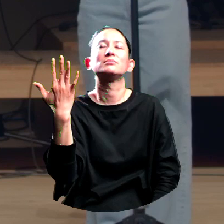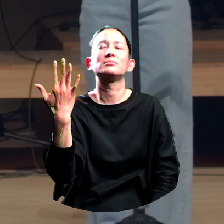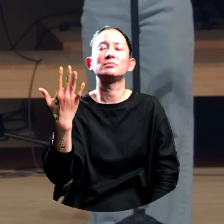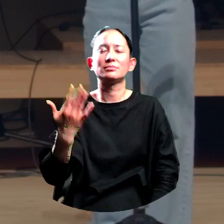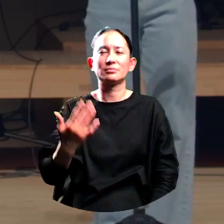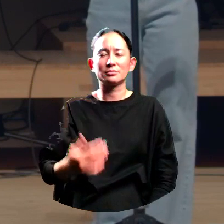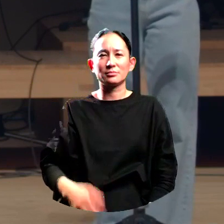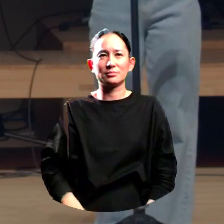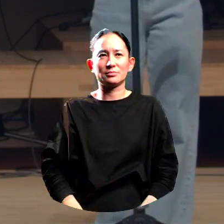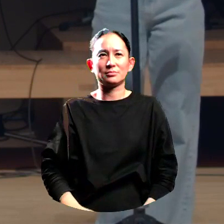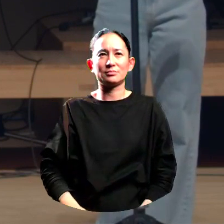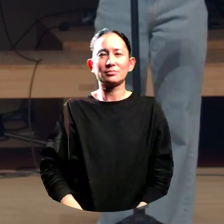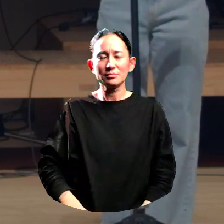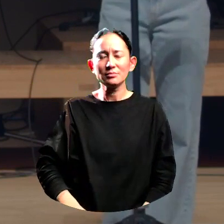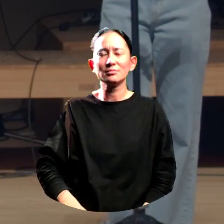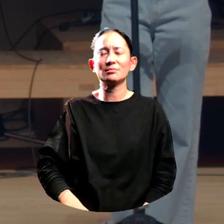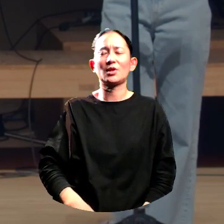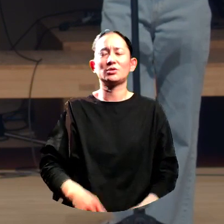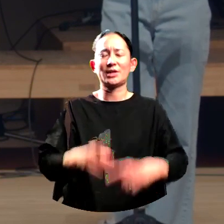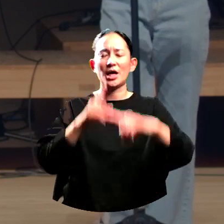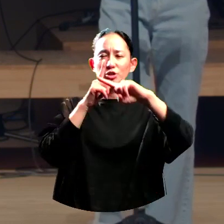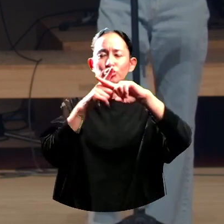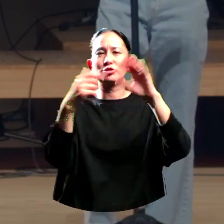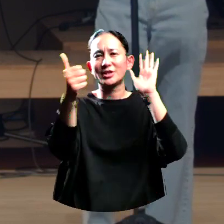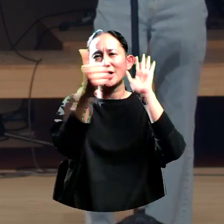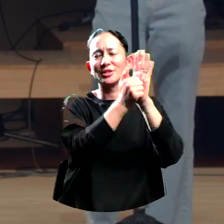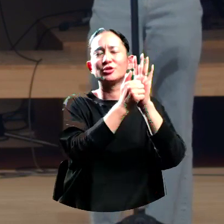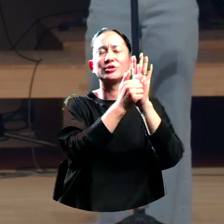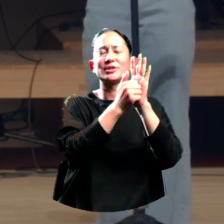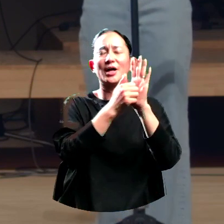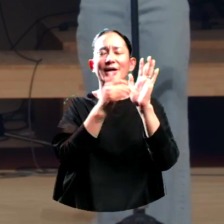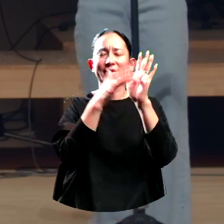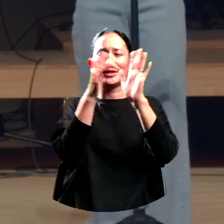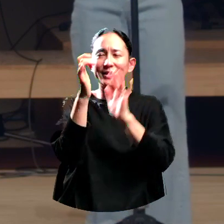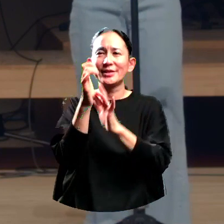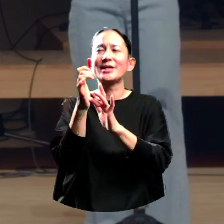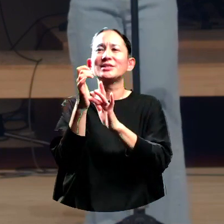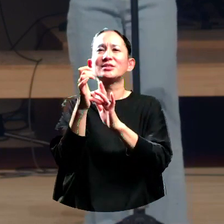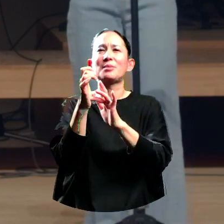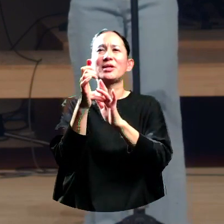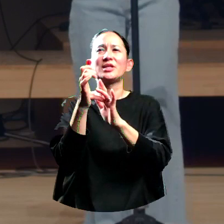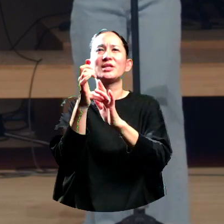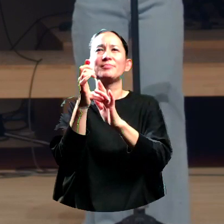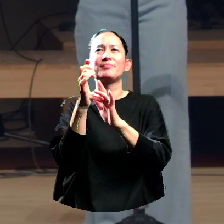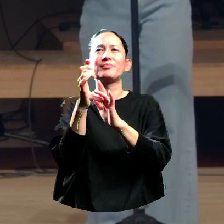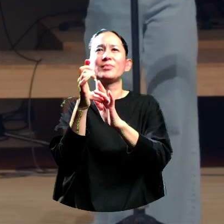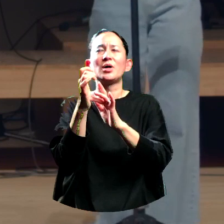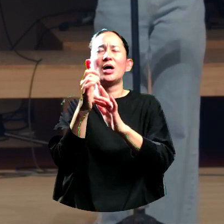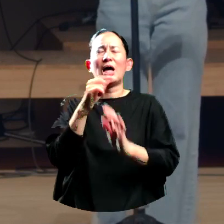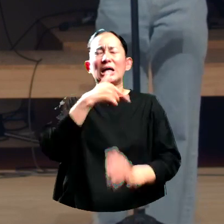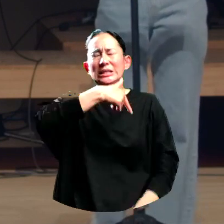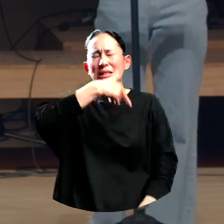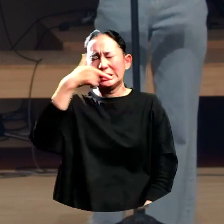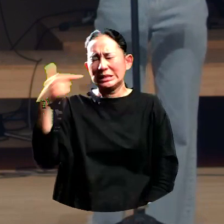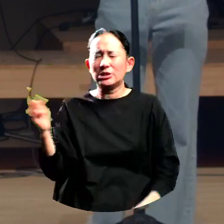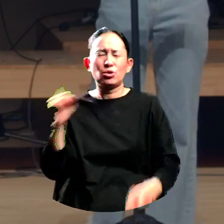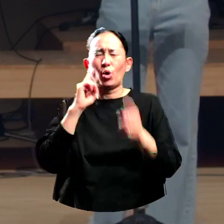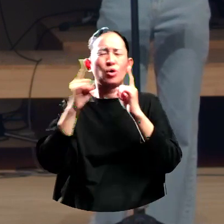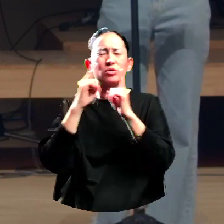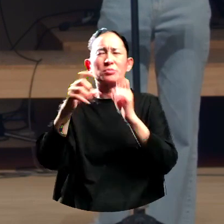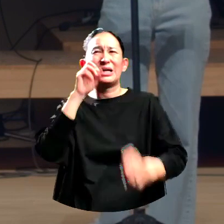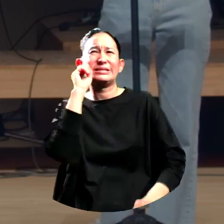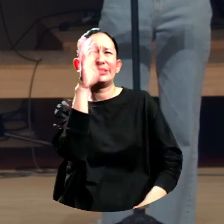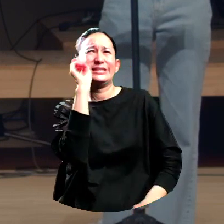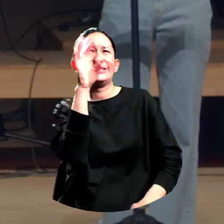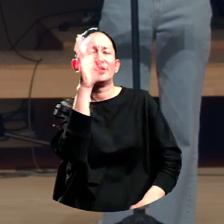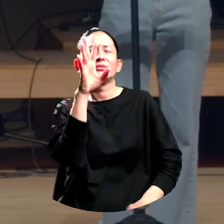様にこれでもかという冷ややかな目を浴びせた。 And they stood and watched him on the cross. イエス様が激